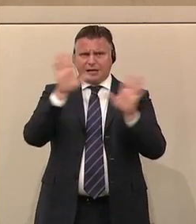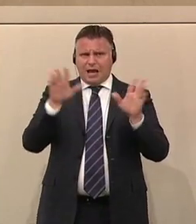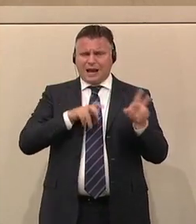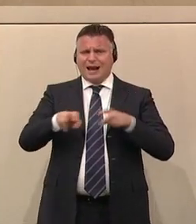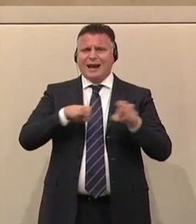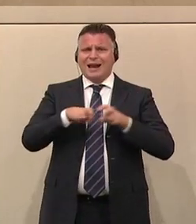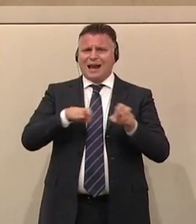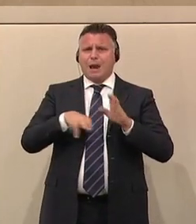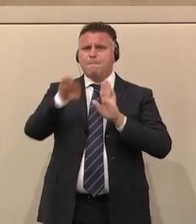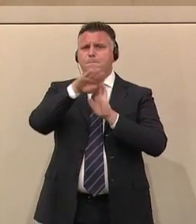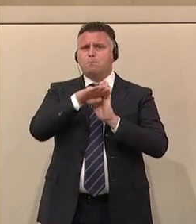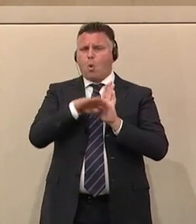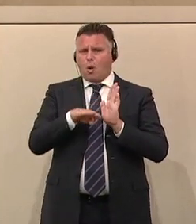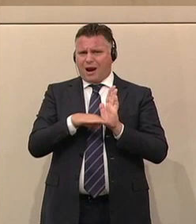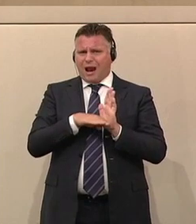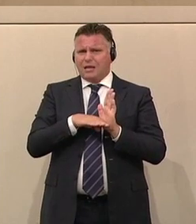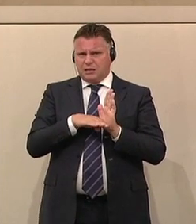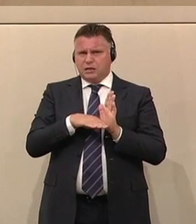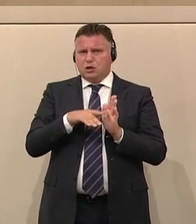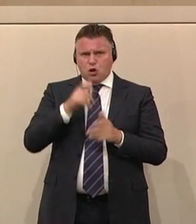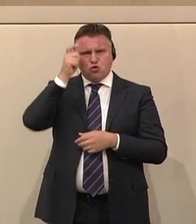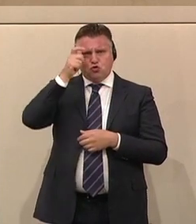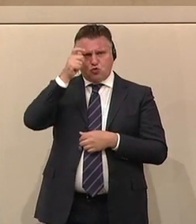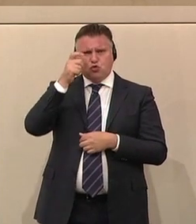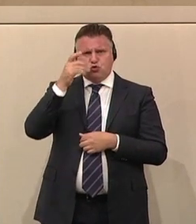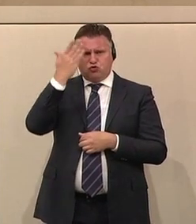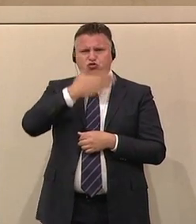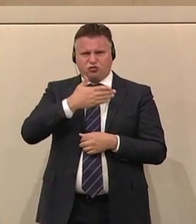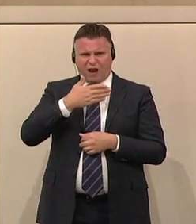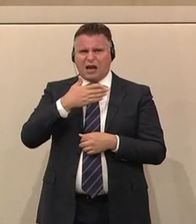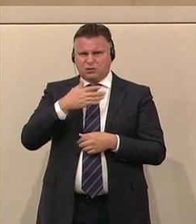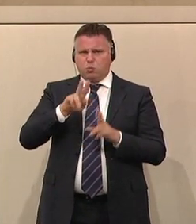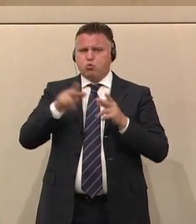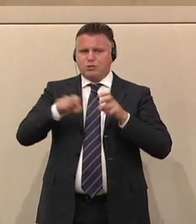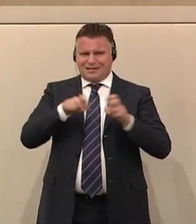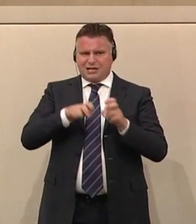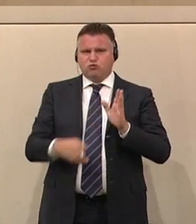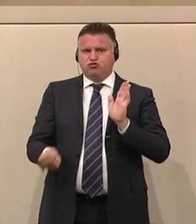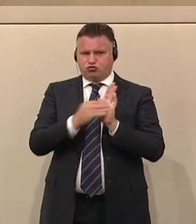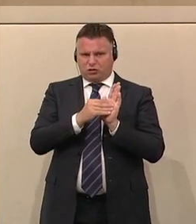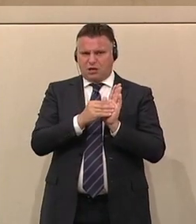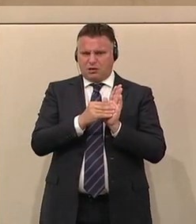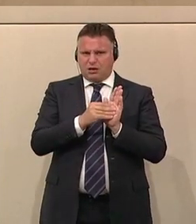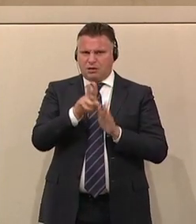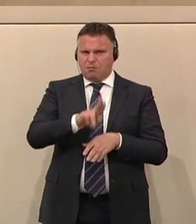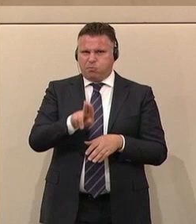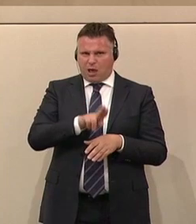im Regierungsprogramm dieser türkis-schwarzen Bundesregierung festgehalten ist, wo es zum